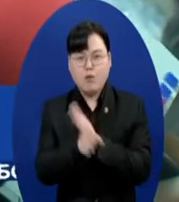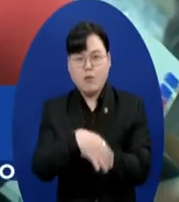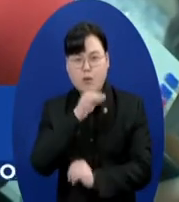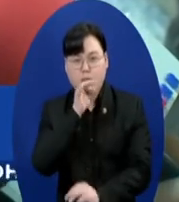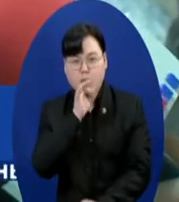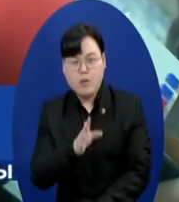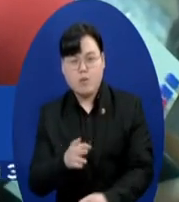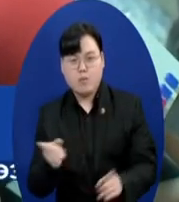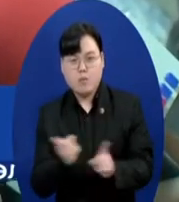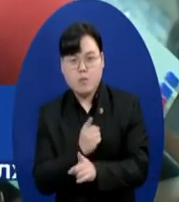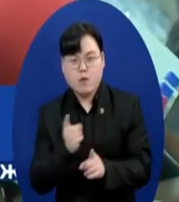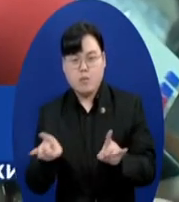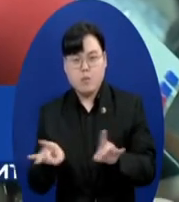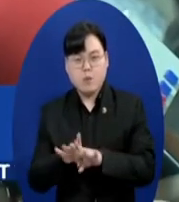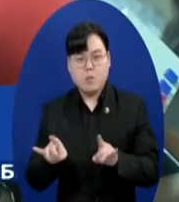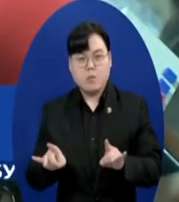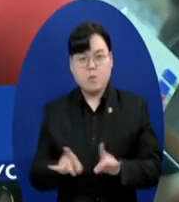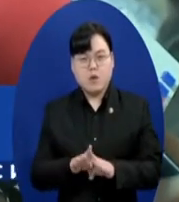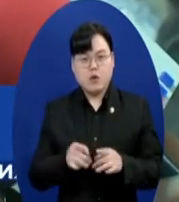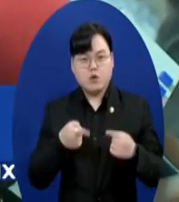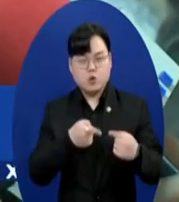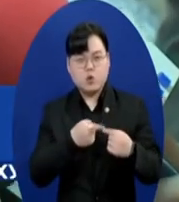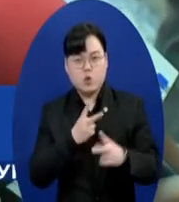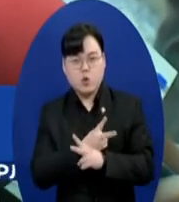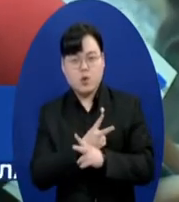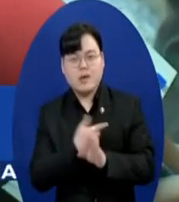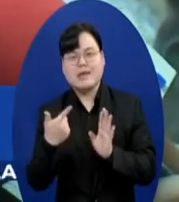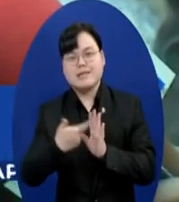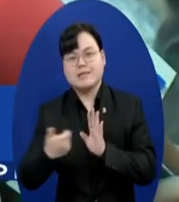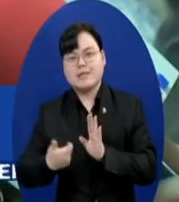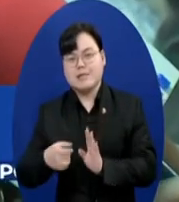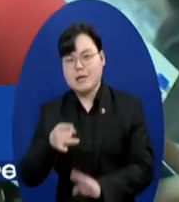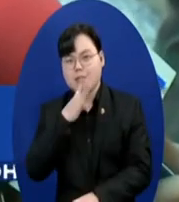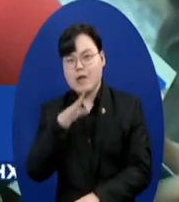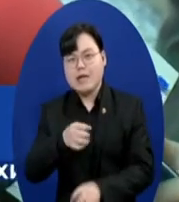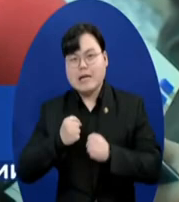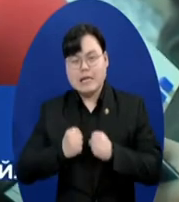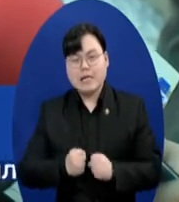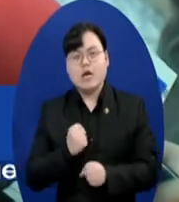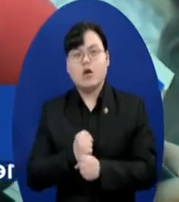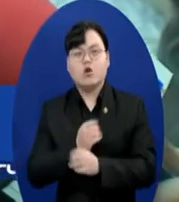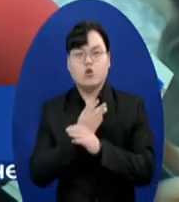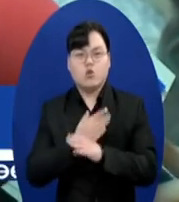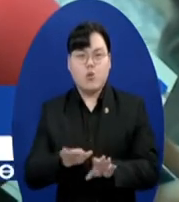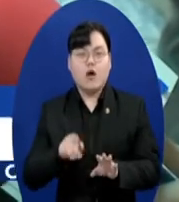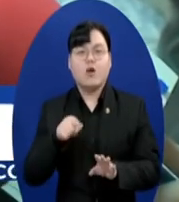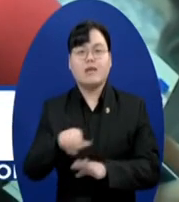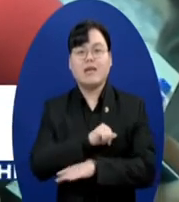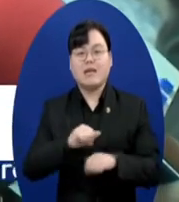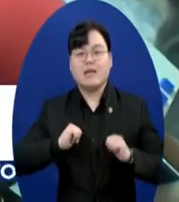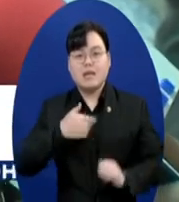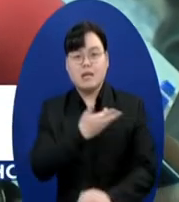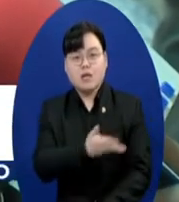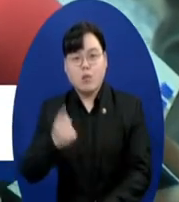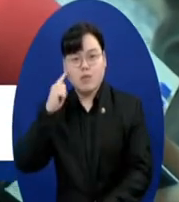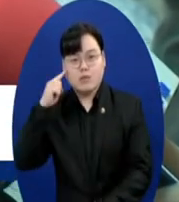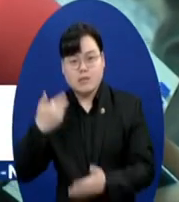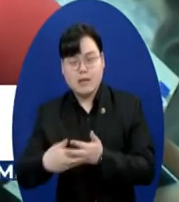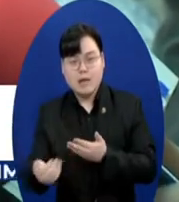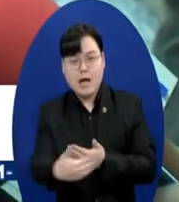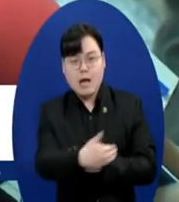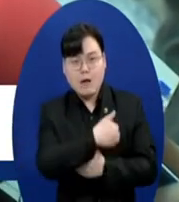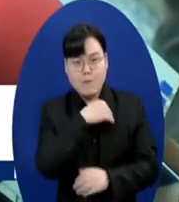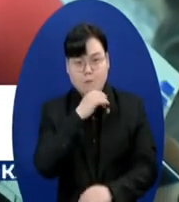зөрчлүүдийг бас энэ зөрчлийн шинжилэн найруулгаасаа бас хасахыг хичээж ажиллаа. Тэгээ одоо иргэд олон төмний санаа бодлуудыг